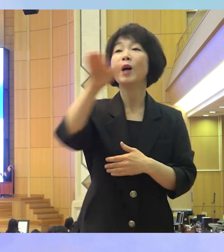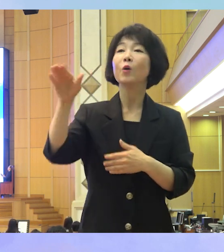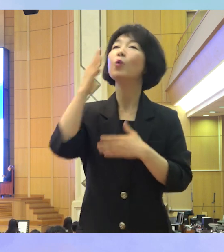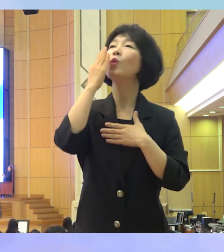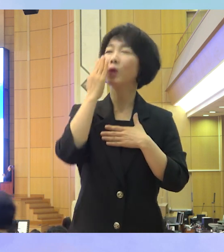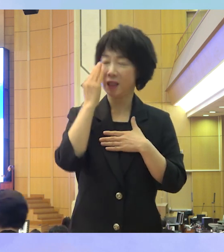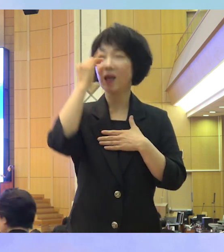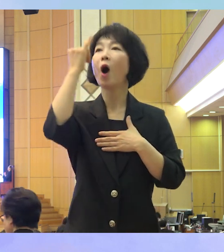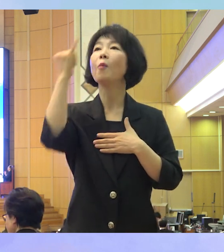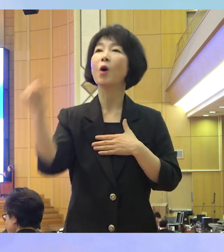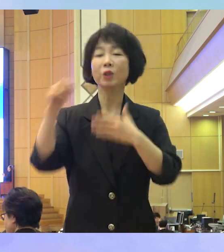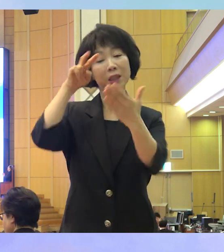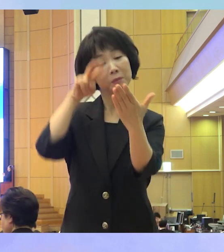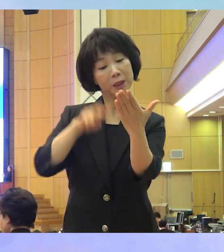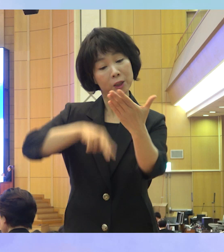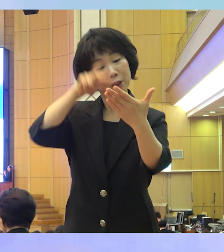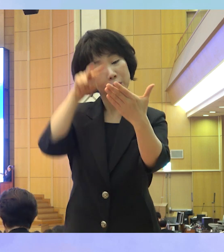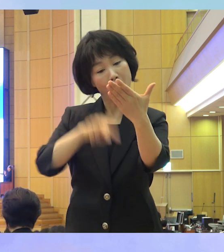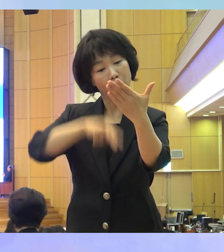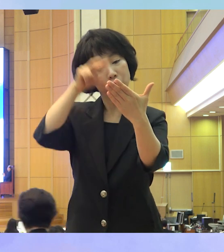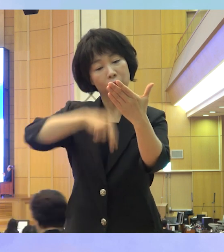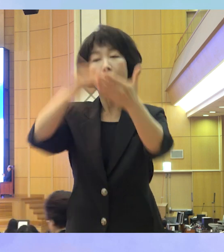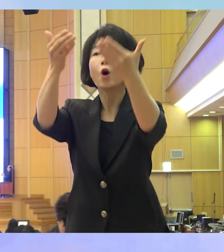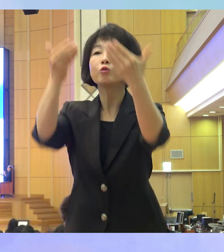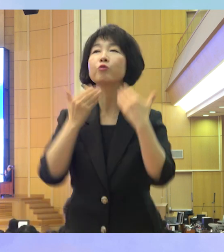귀하다 우리 어머님이